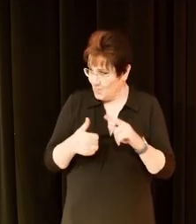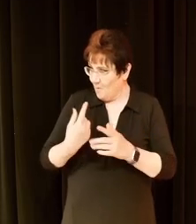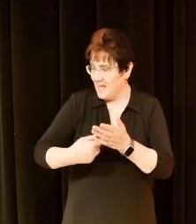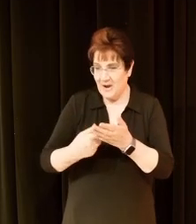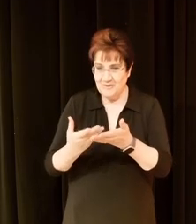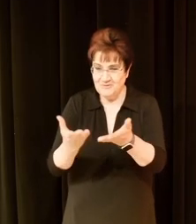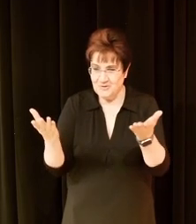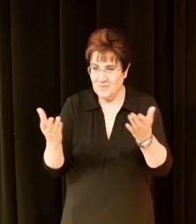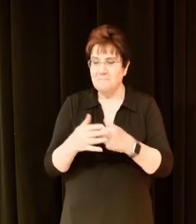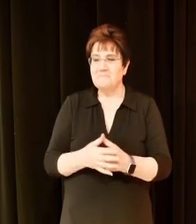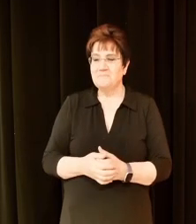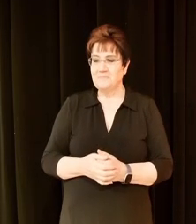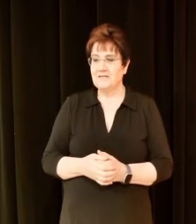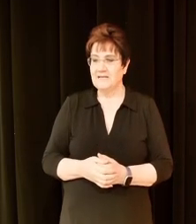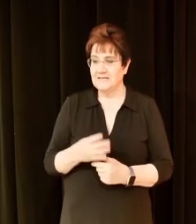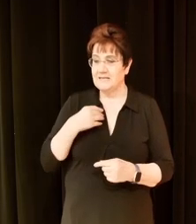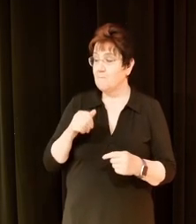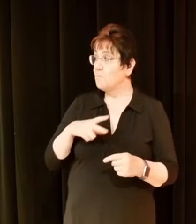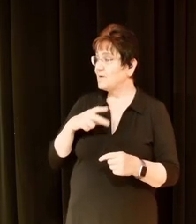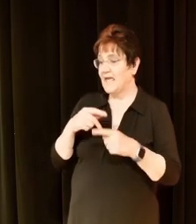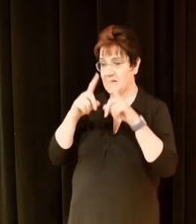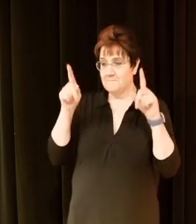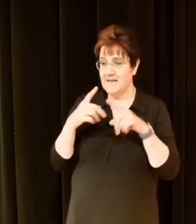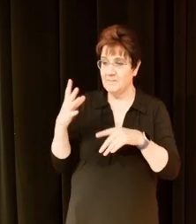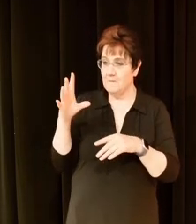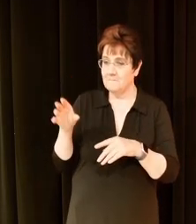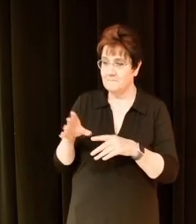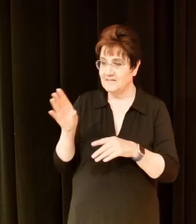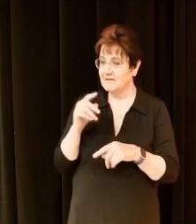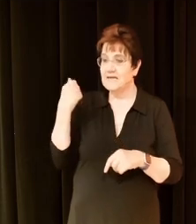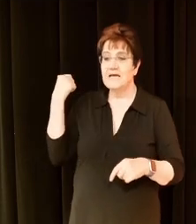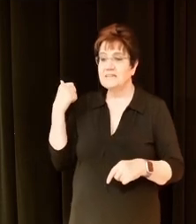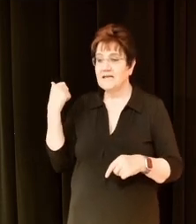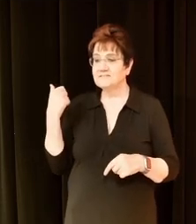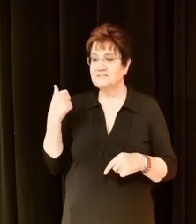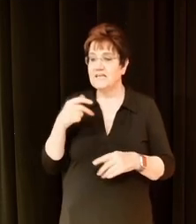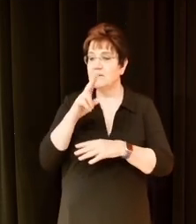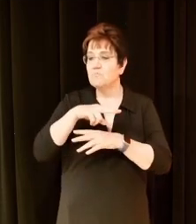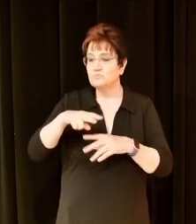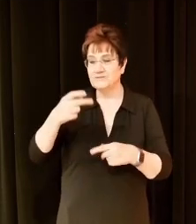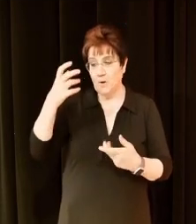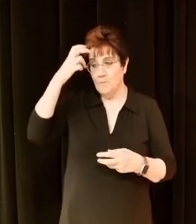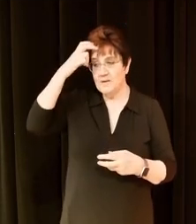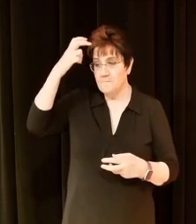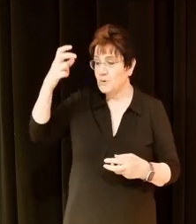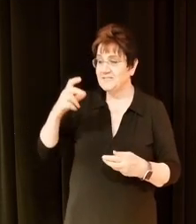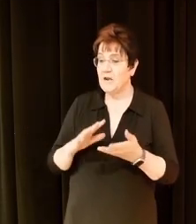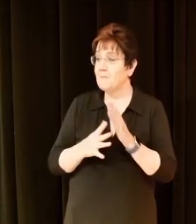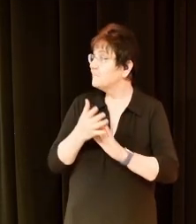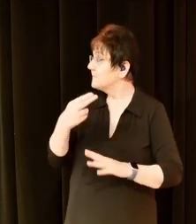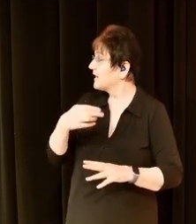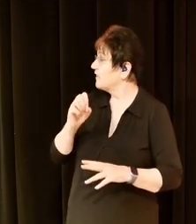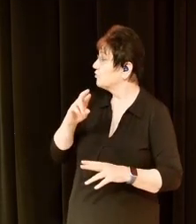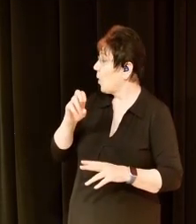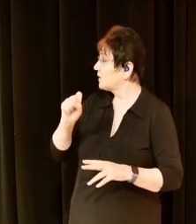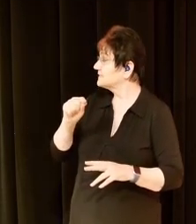ein modernes Bild mitgebracht. Es hängt übrigens im Museum Brandhorst in München. Das ist der große Zyklus von Cy Twombly